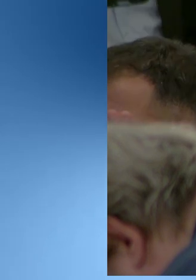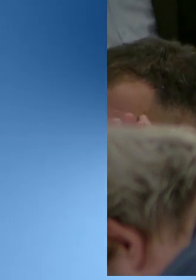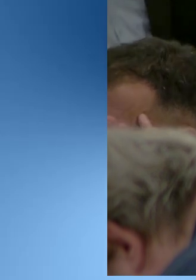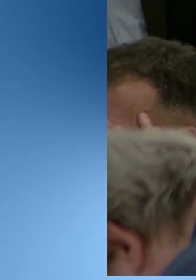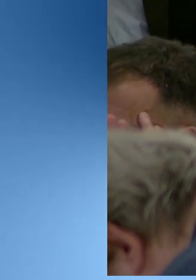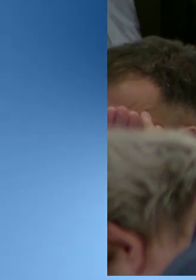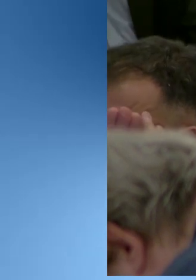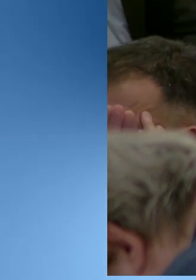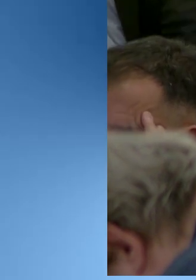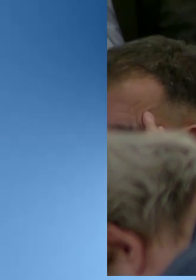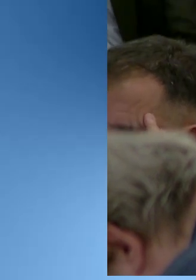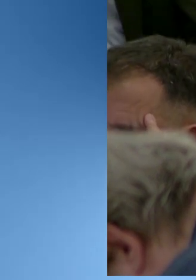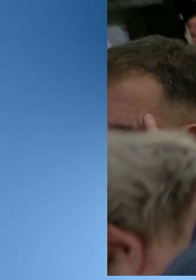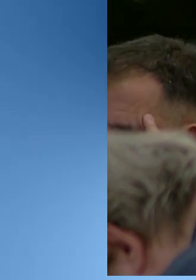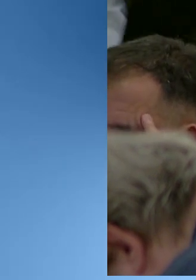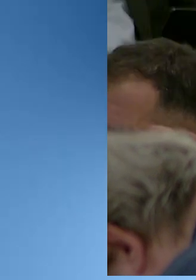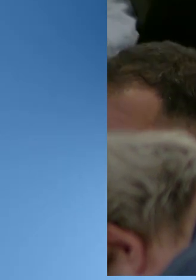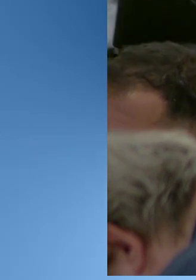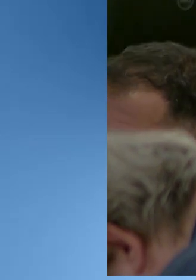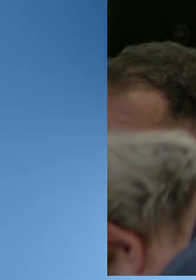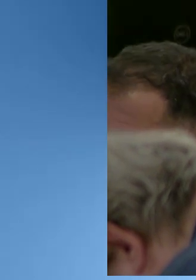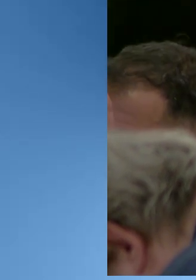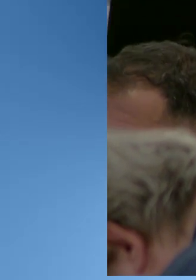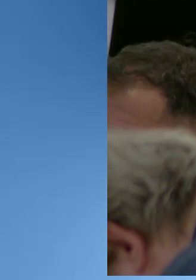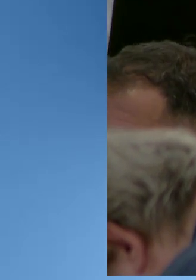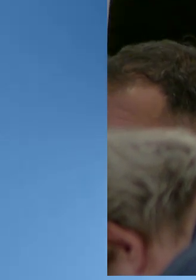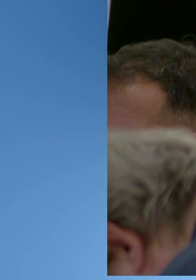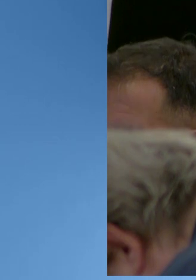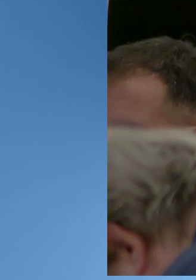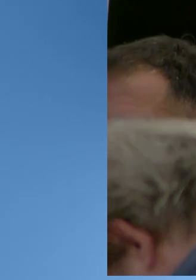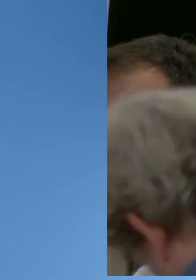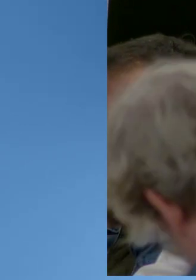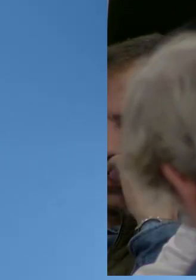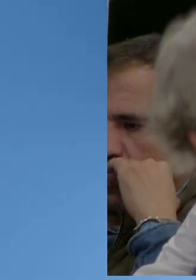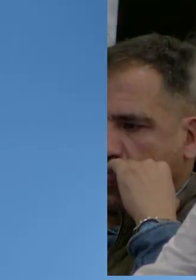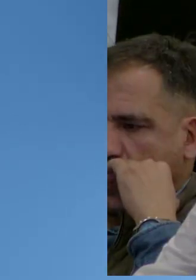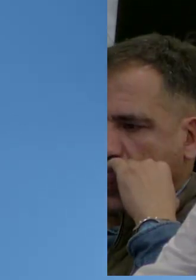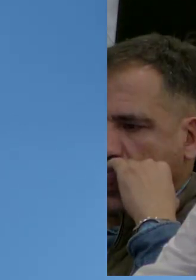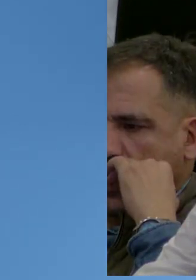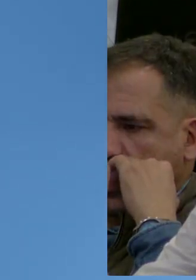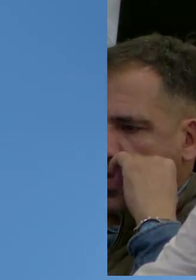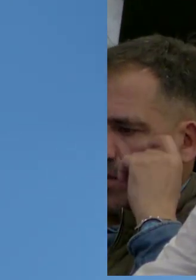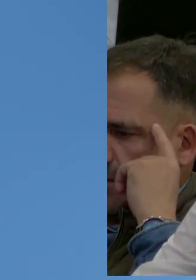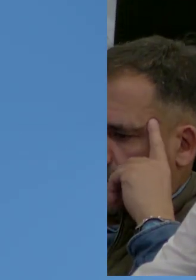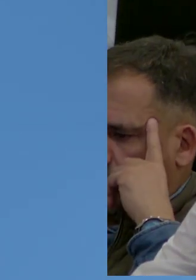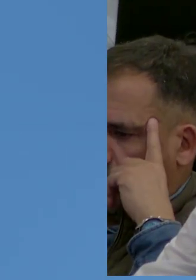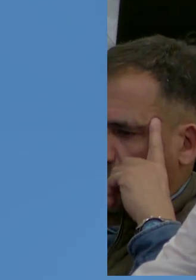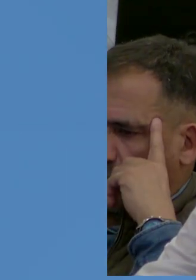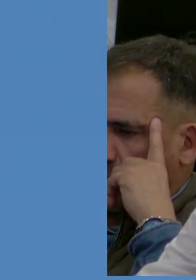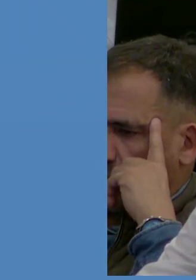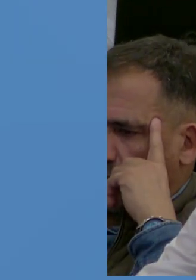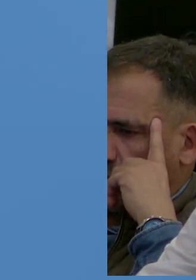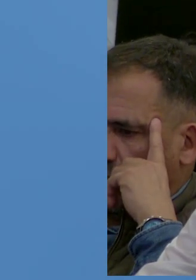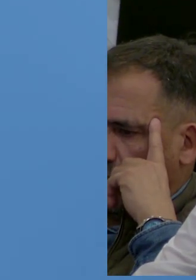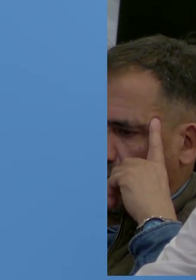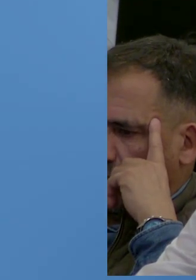choses création de dessertes verticales pour diviser la montée du 40 en deux montées distinct euh ça veut dire deux choses